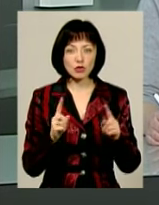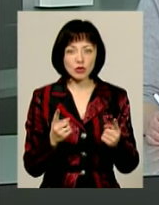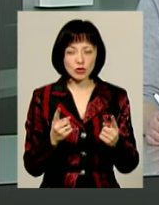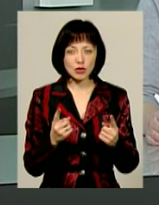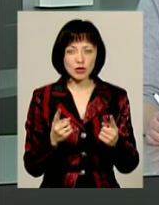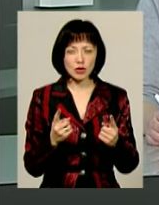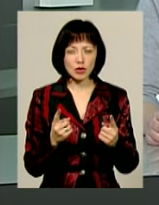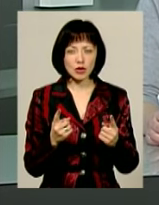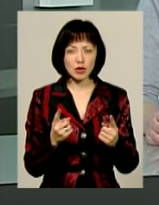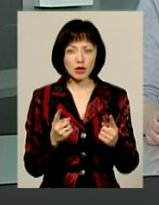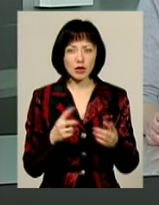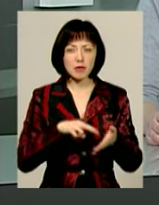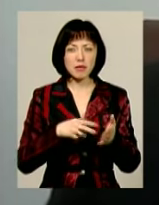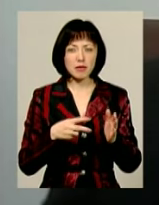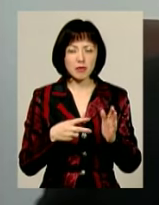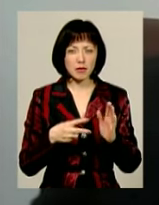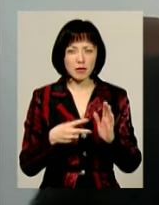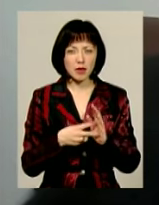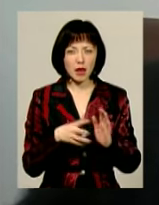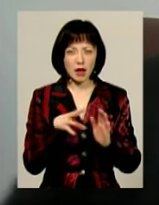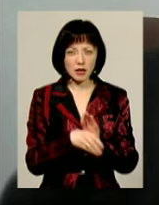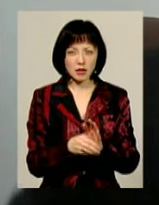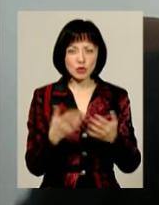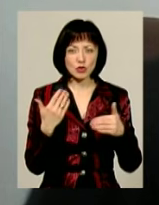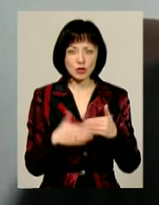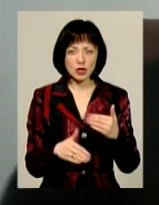нас вже сформовані